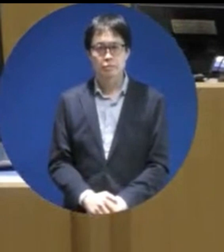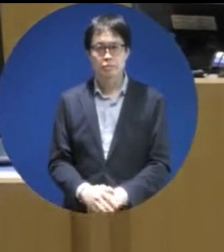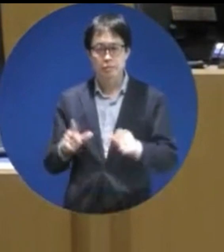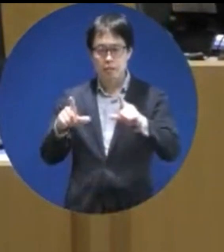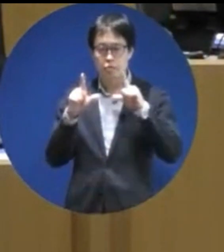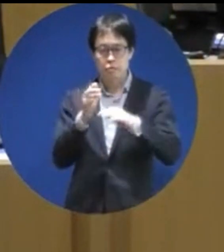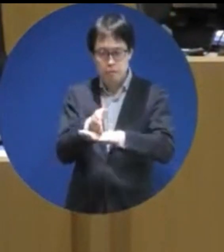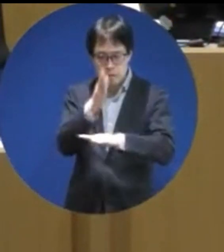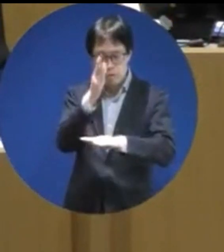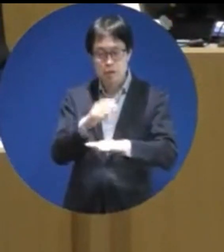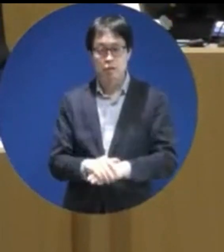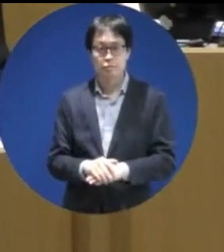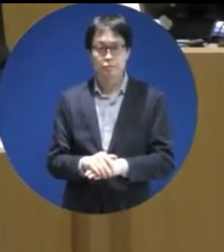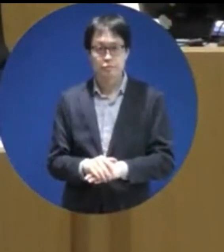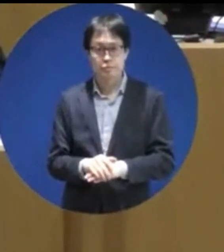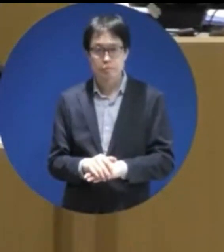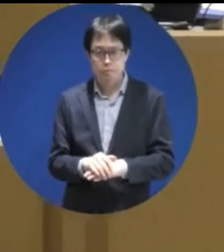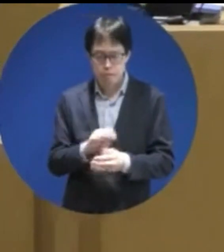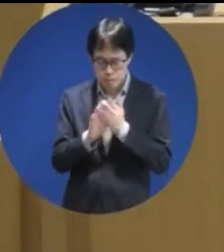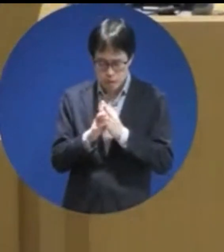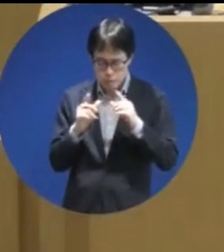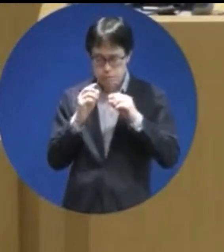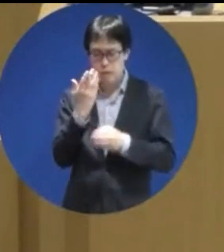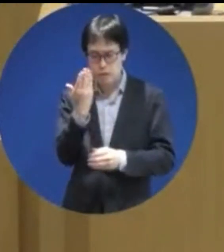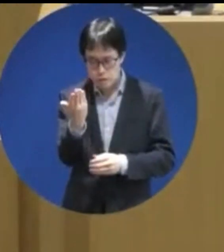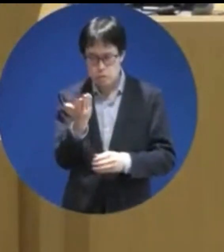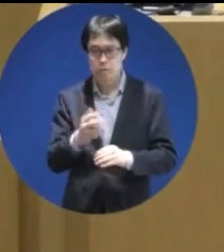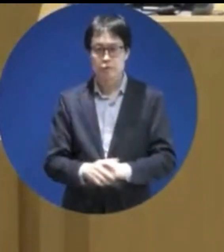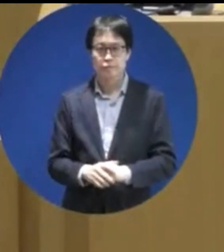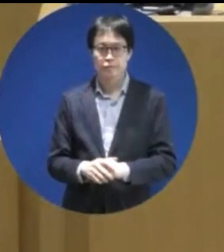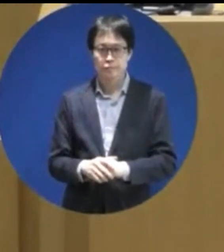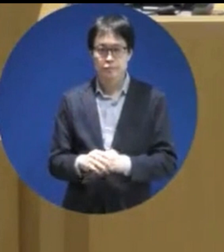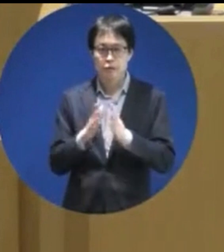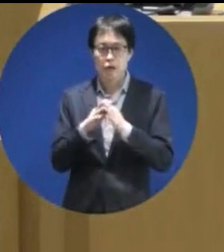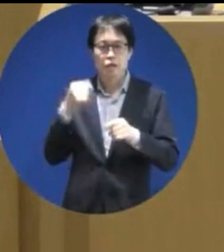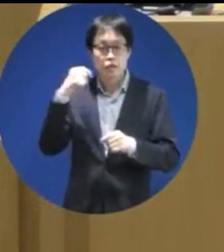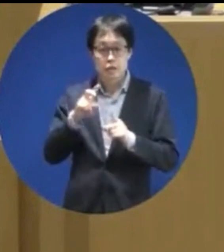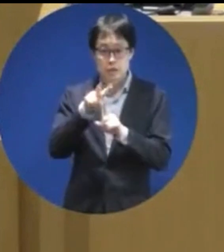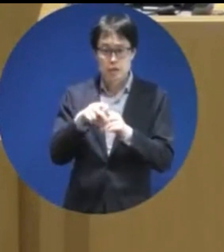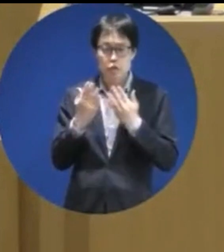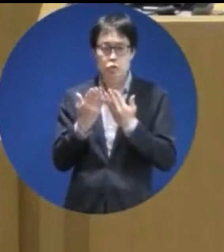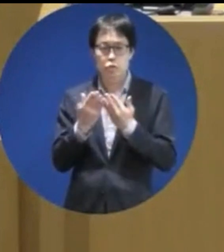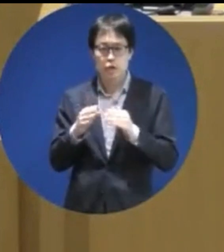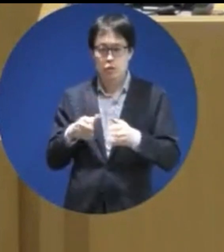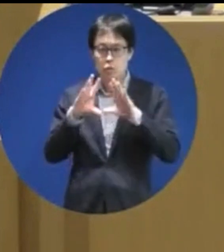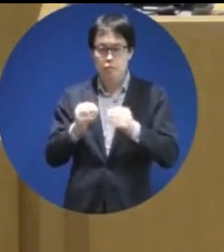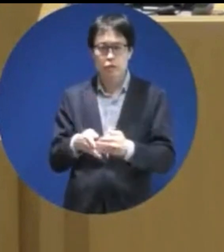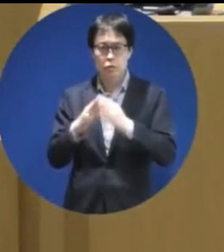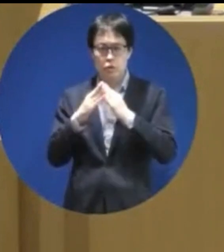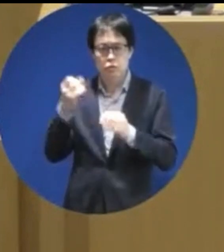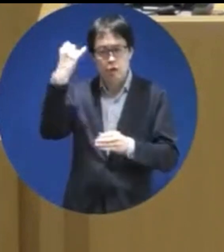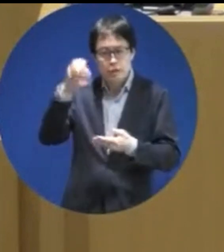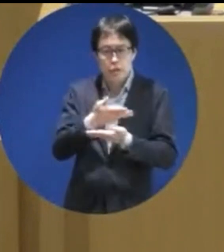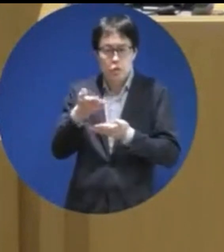答弁ありがとうございました。再質問をさせていただきます。神南小学校の建て替えに関する意見交換会に